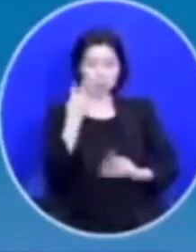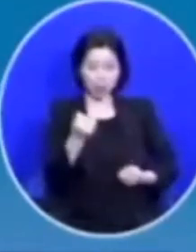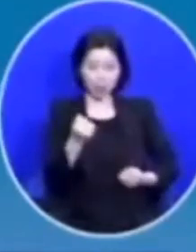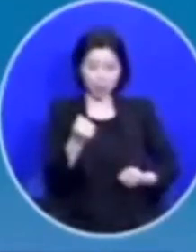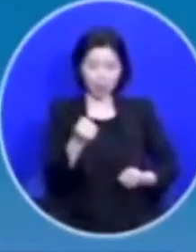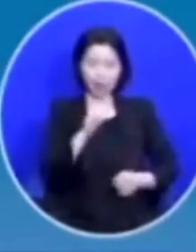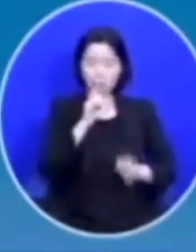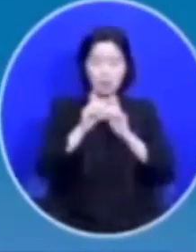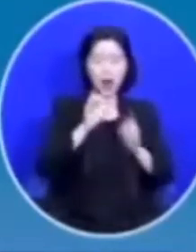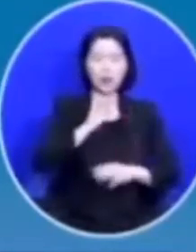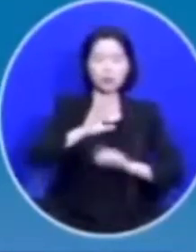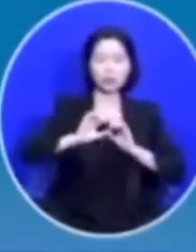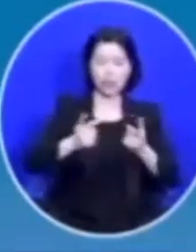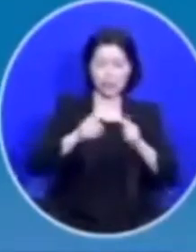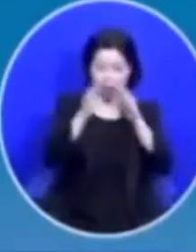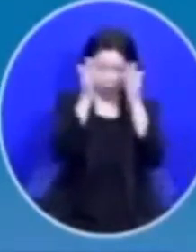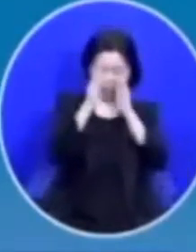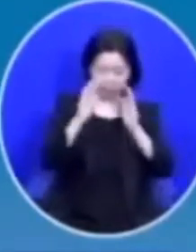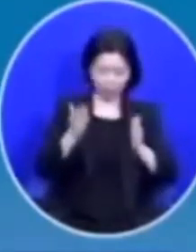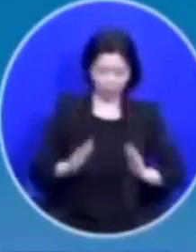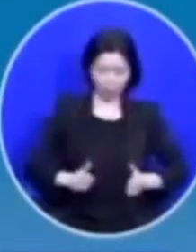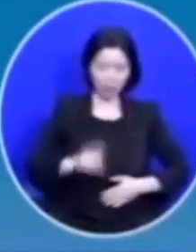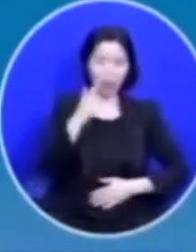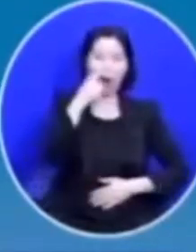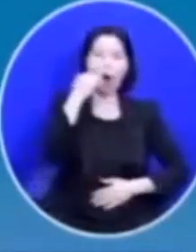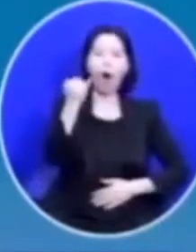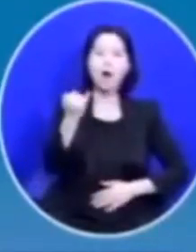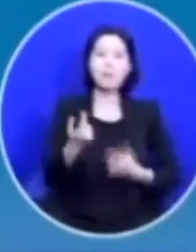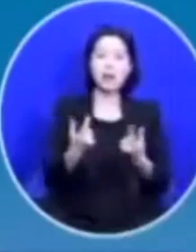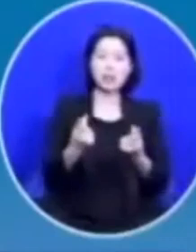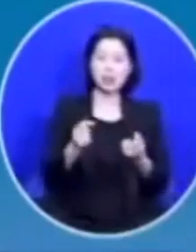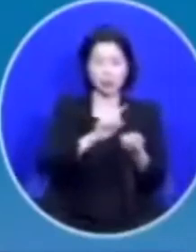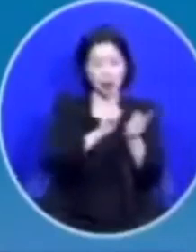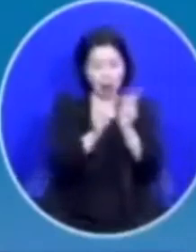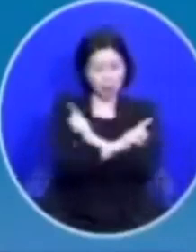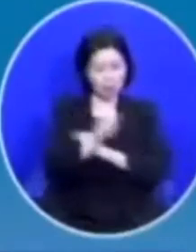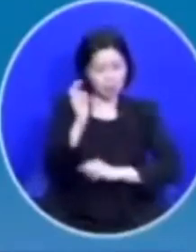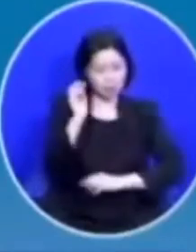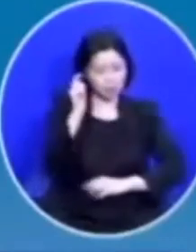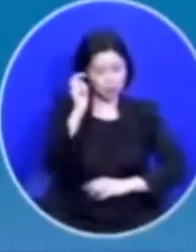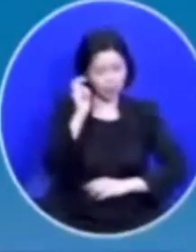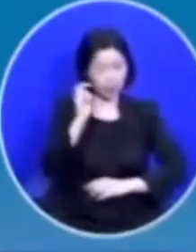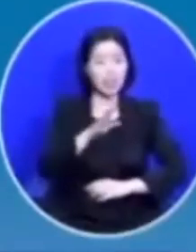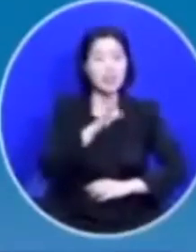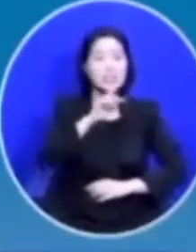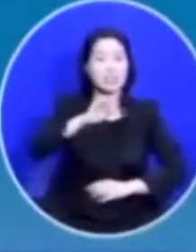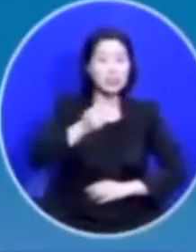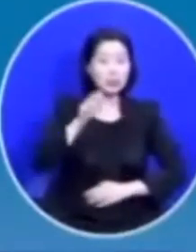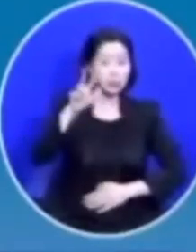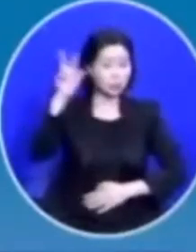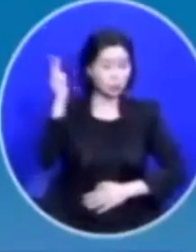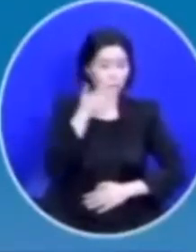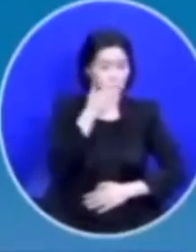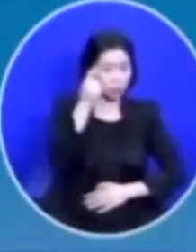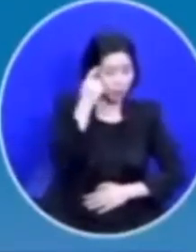아니라 몸매도 엄마처럼 변해 있을 겁니다 그래도 서약하게 씁니까